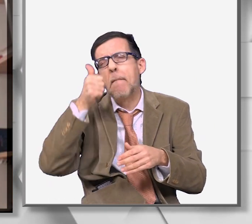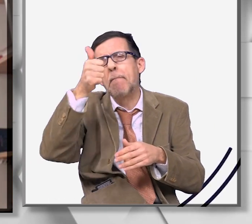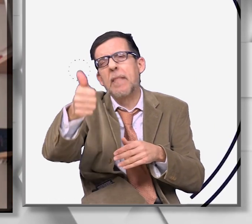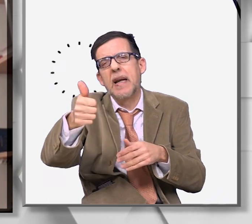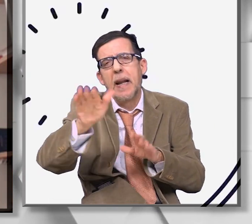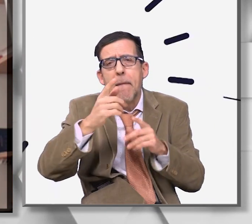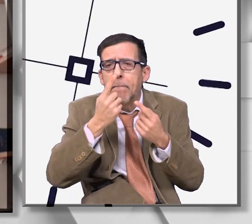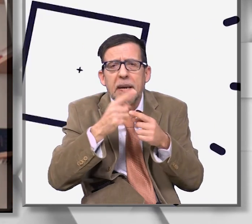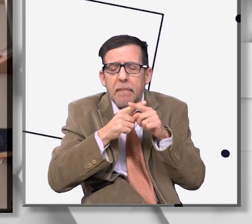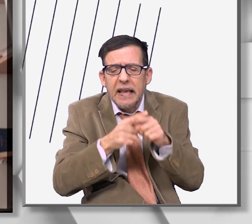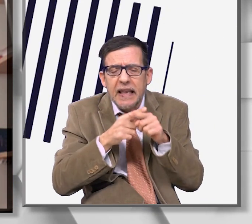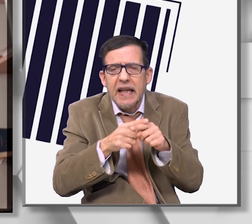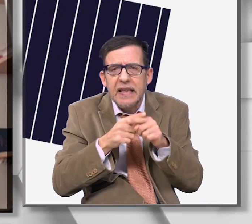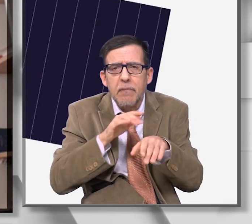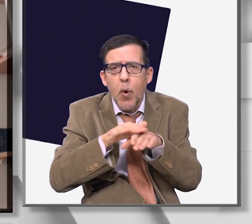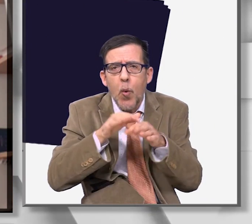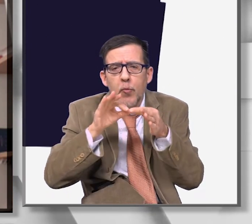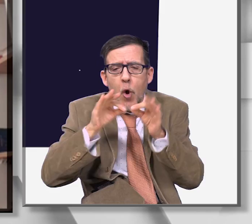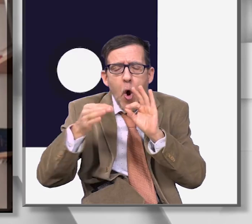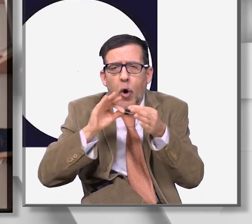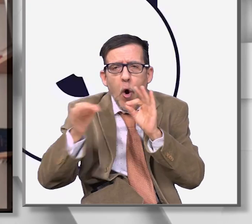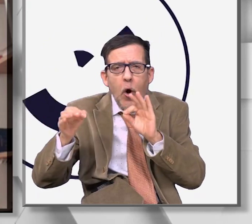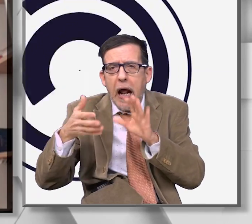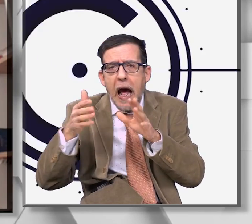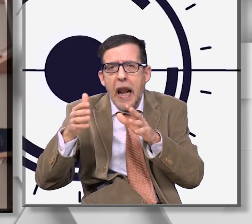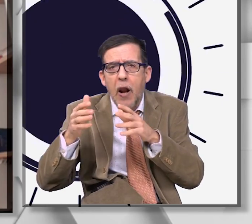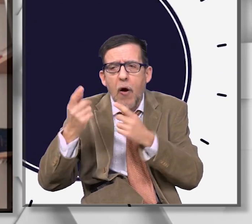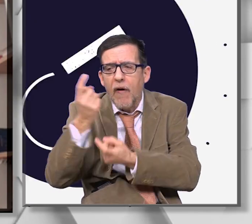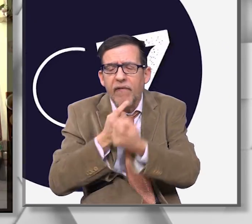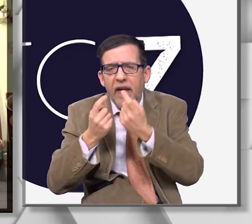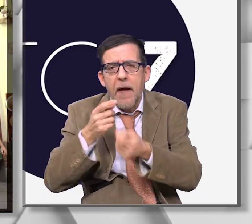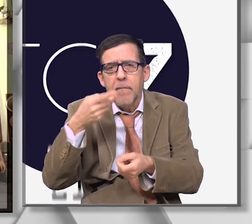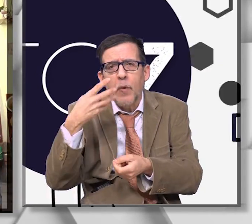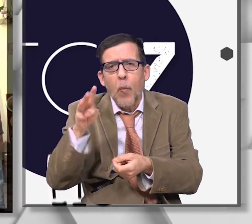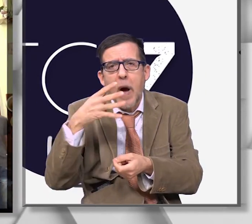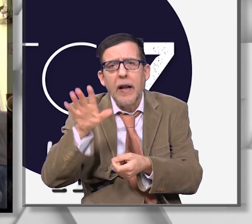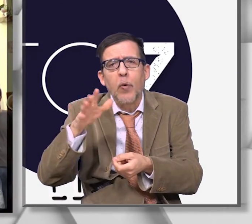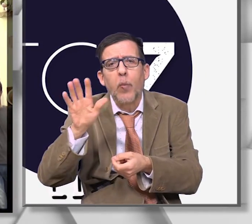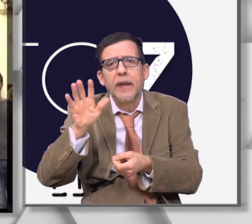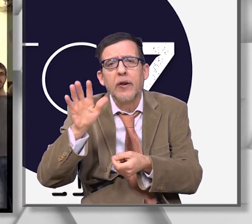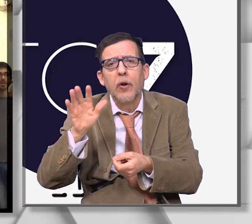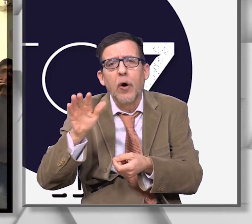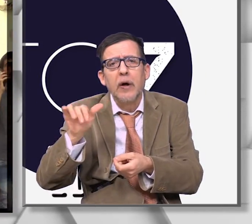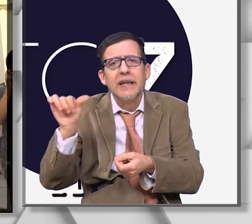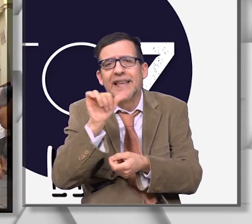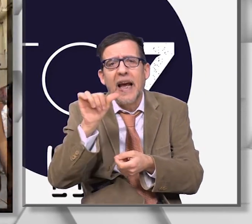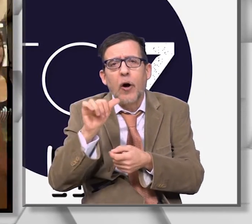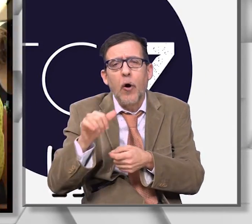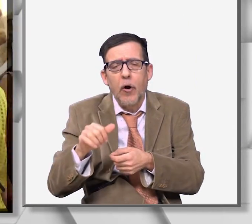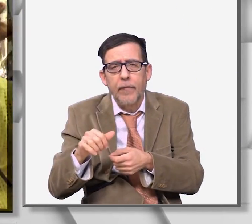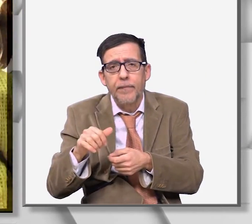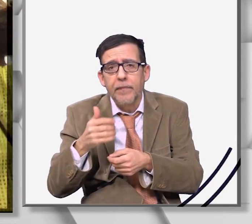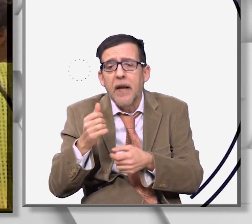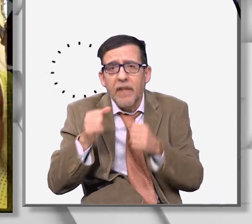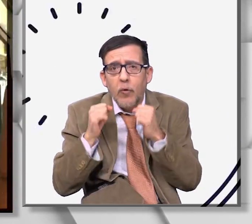testimonianze sull'utilizzo elettorale in sardegna risalgono infatti al quarto e quinto secolo per questo abbiamo sempre fatto il possibile